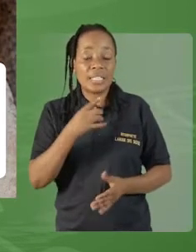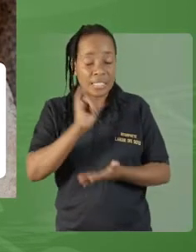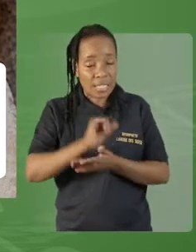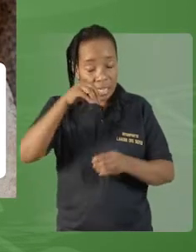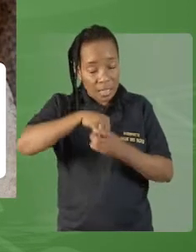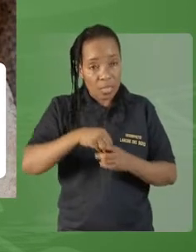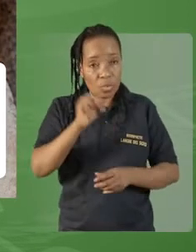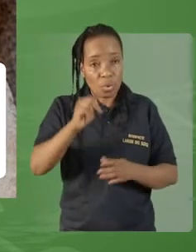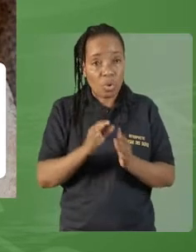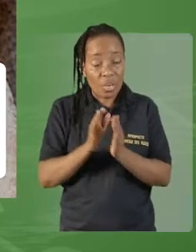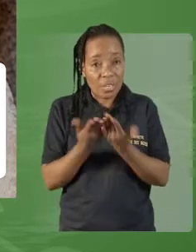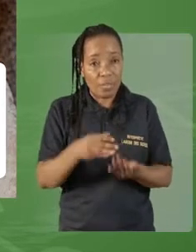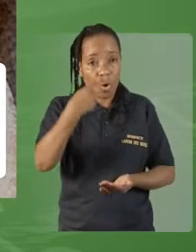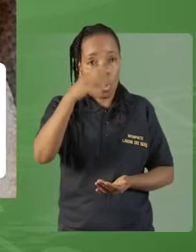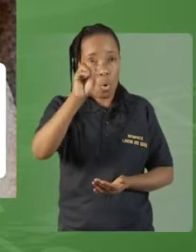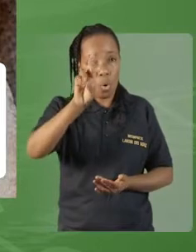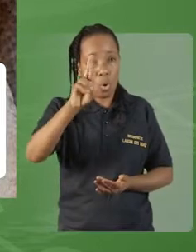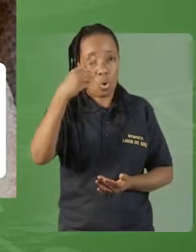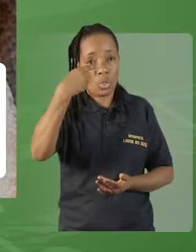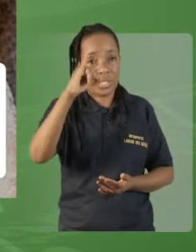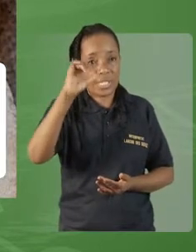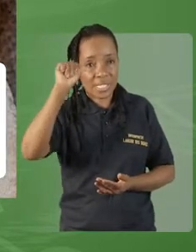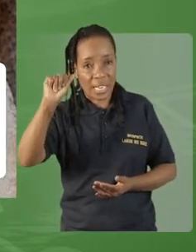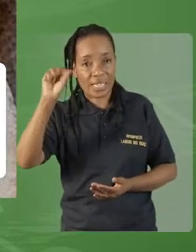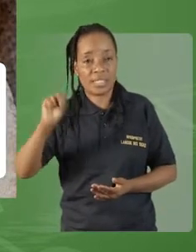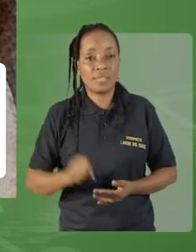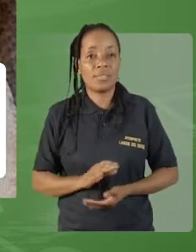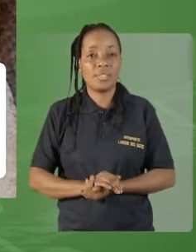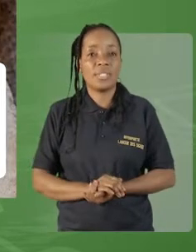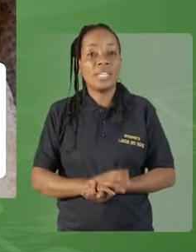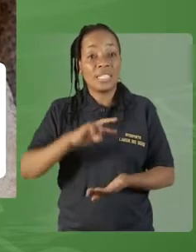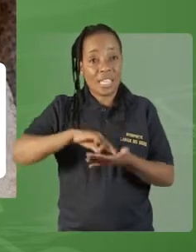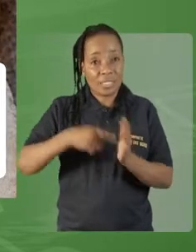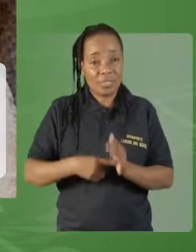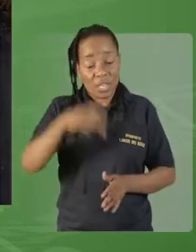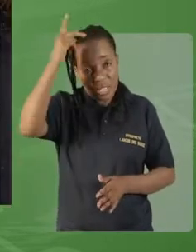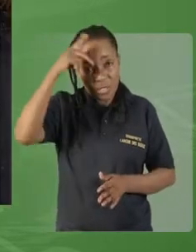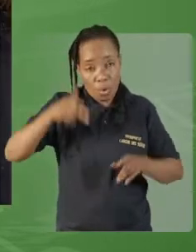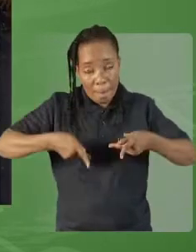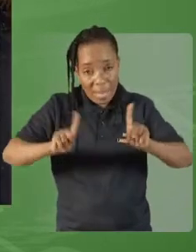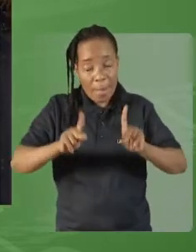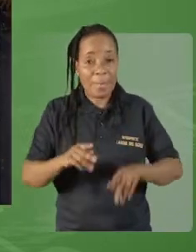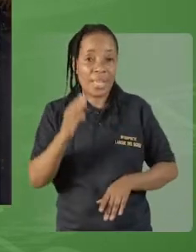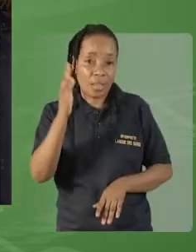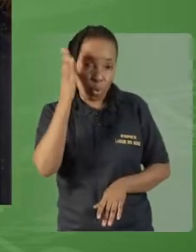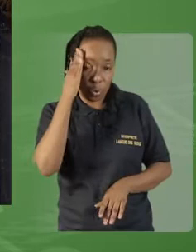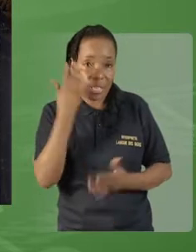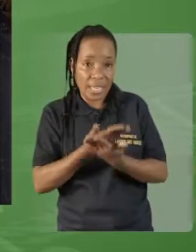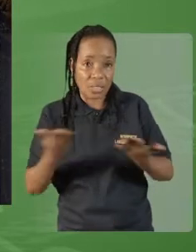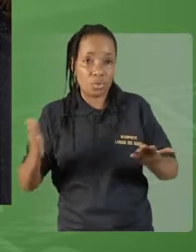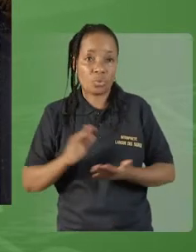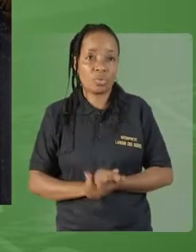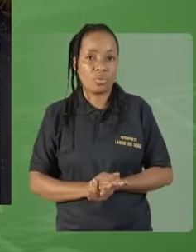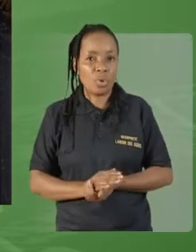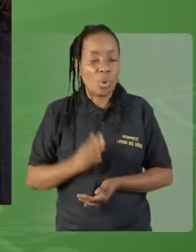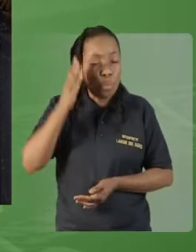c'est-à-dire qu'elle est source de connaissances. » Plus tard, René Descartes, au XVIIe